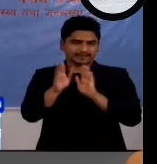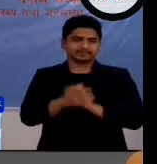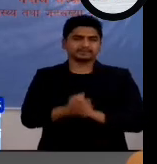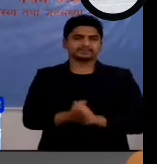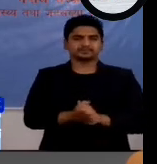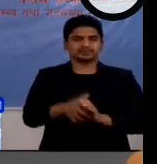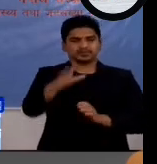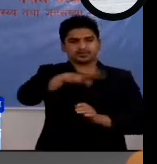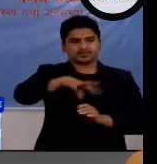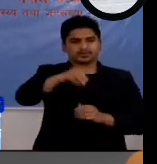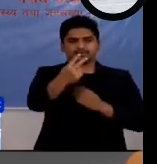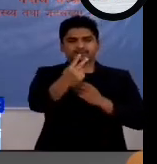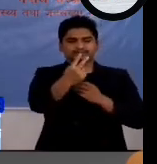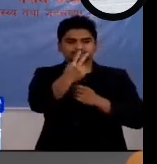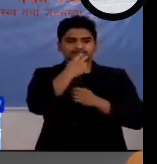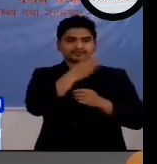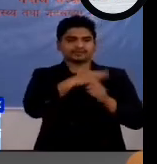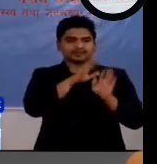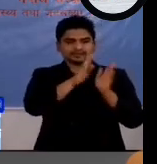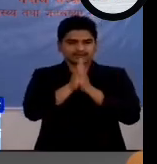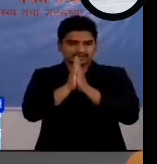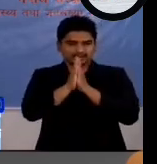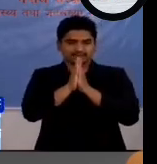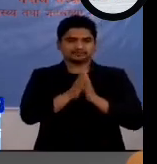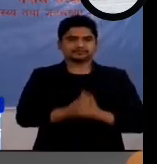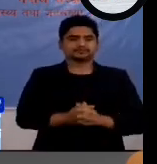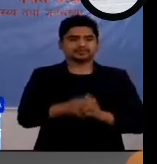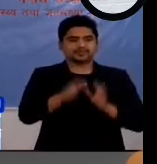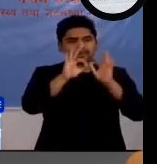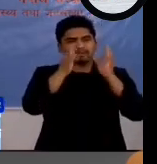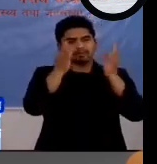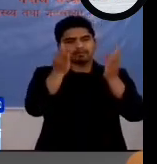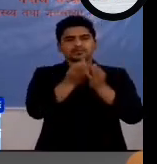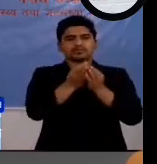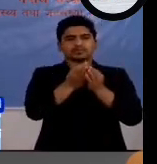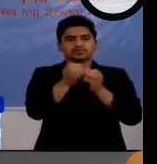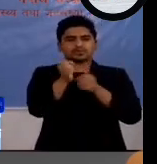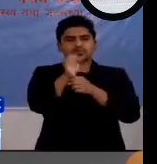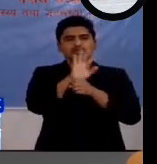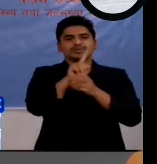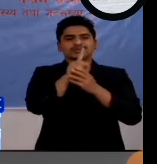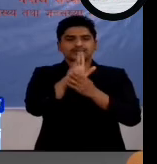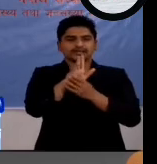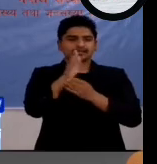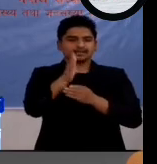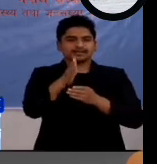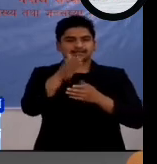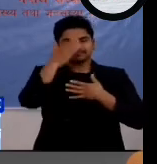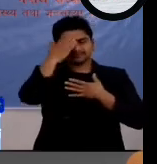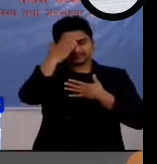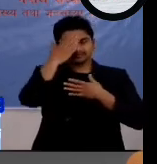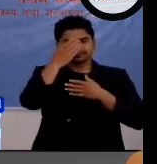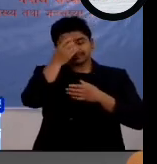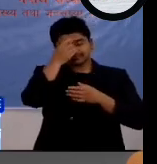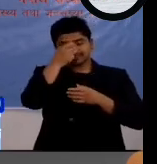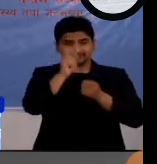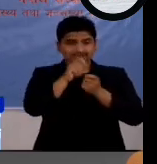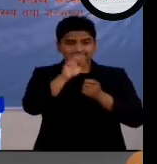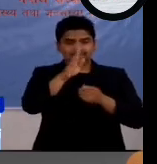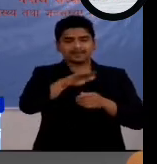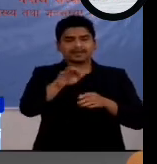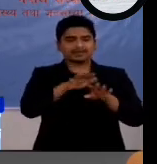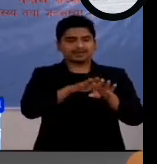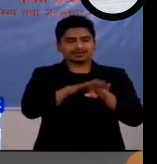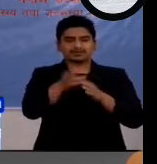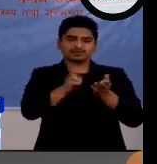धन्यवाद। सम्पूर्ण दर्शकहरुमा नमस्कार। विश्व नै कोभिड-19 ले आक्रान्त भएको बेला